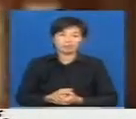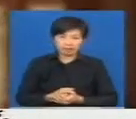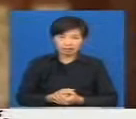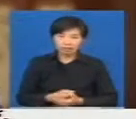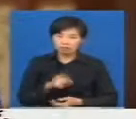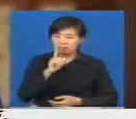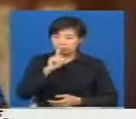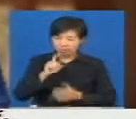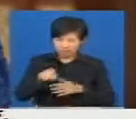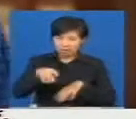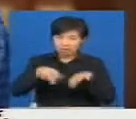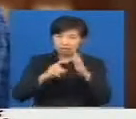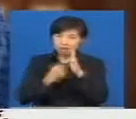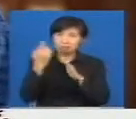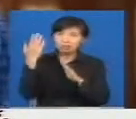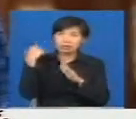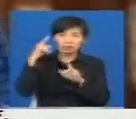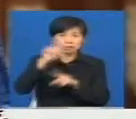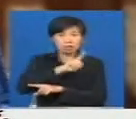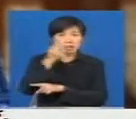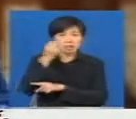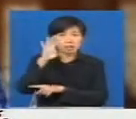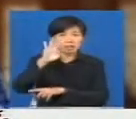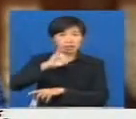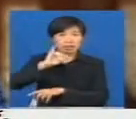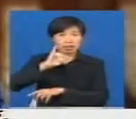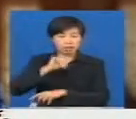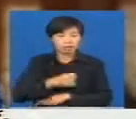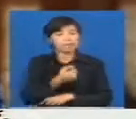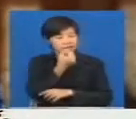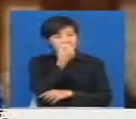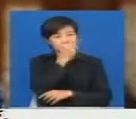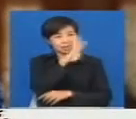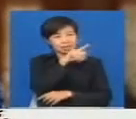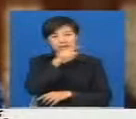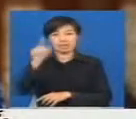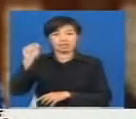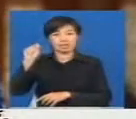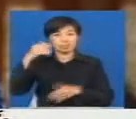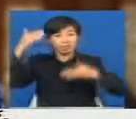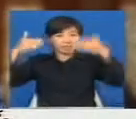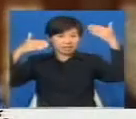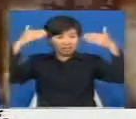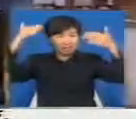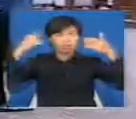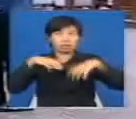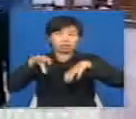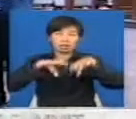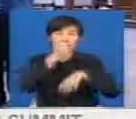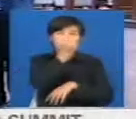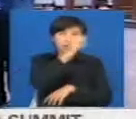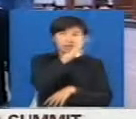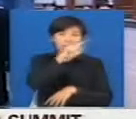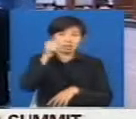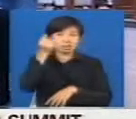14 ครับตั้งแต่เดี๋ยวกันนะฮะมัน14ถึง20นะ 14ถึง20 14 15 16 17 18นี่นี่เทศกาลน